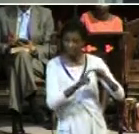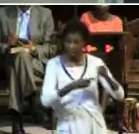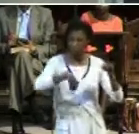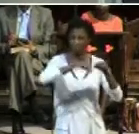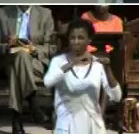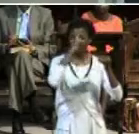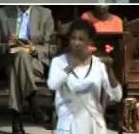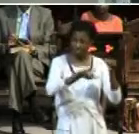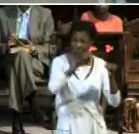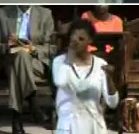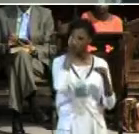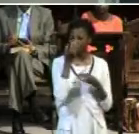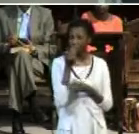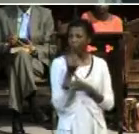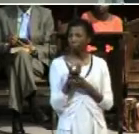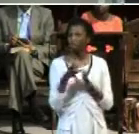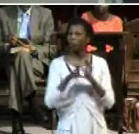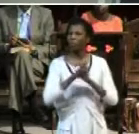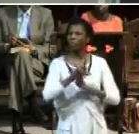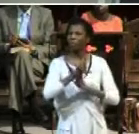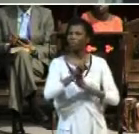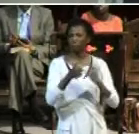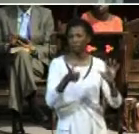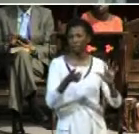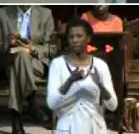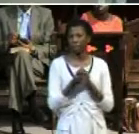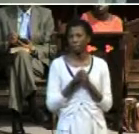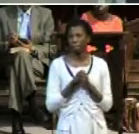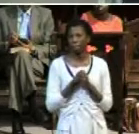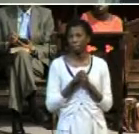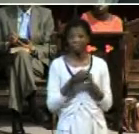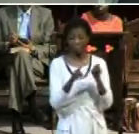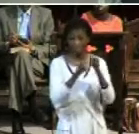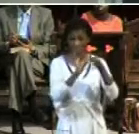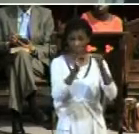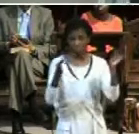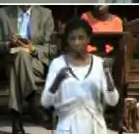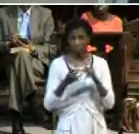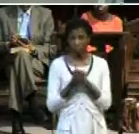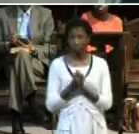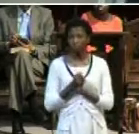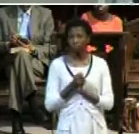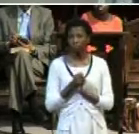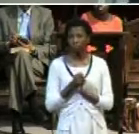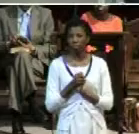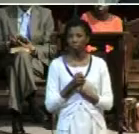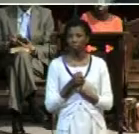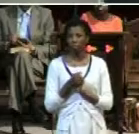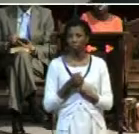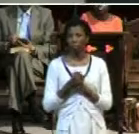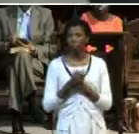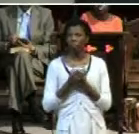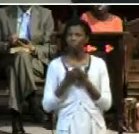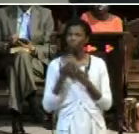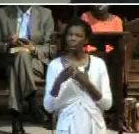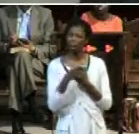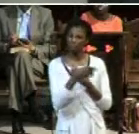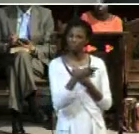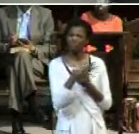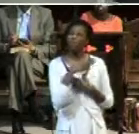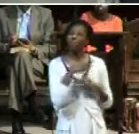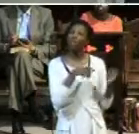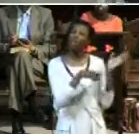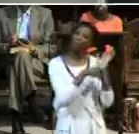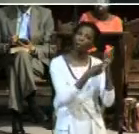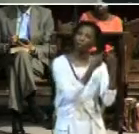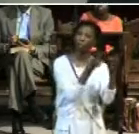Matthieu au chapitre 26, c'était cette même histoire qui nous est racontée. Mais là aussi, des témoins différents